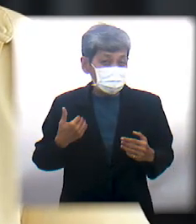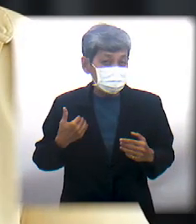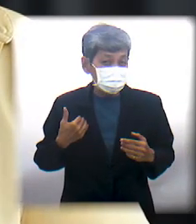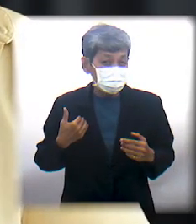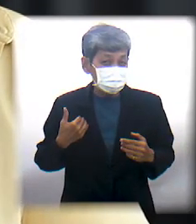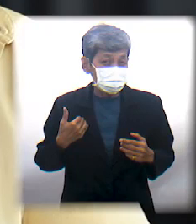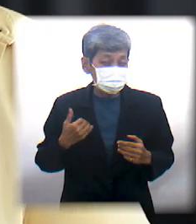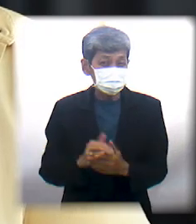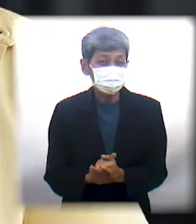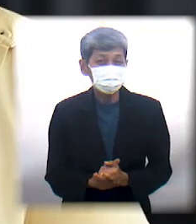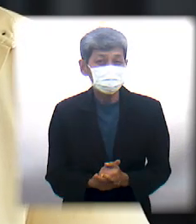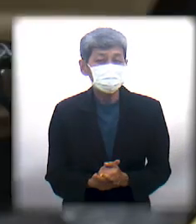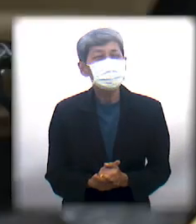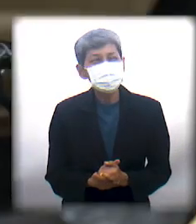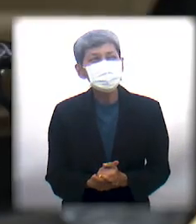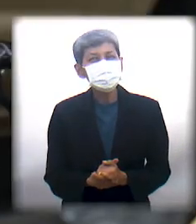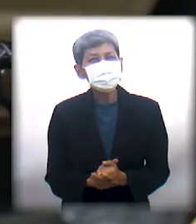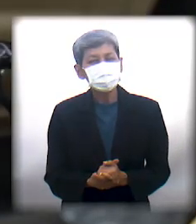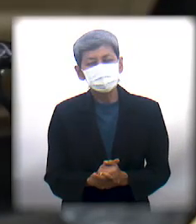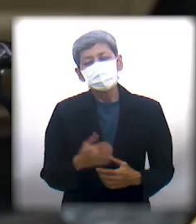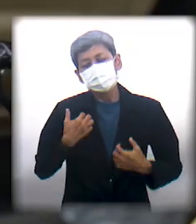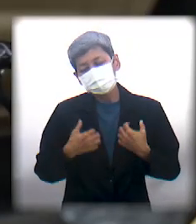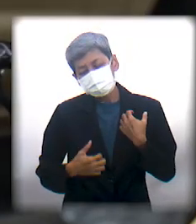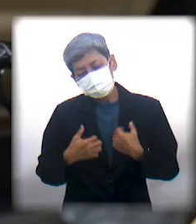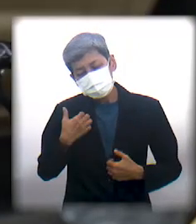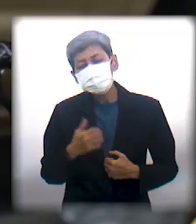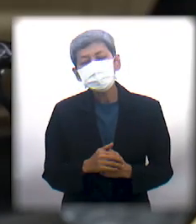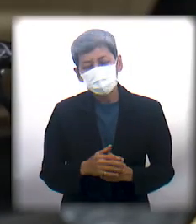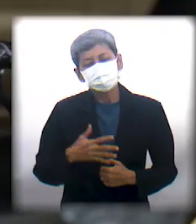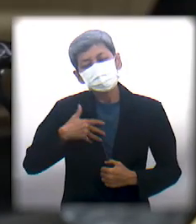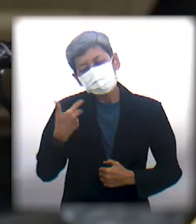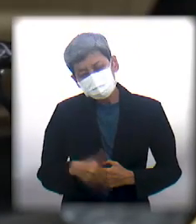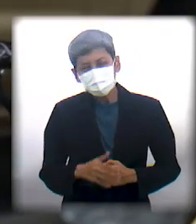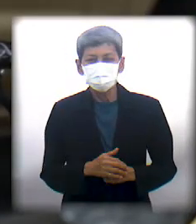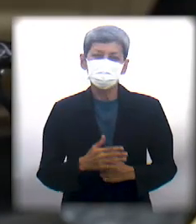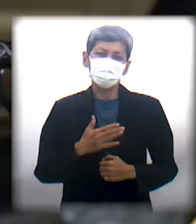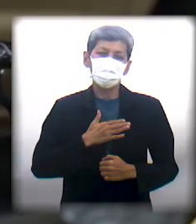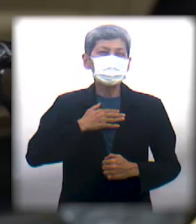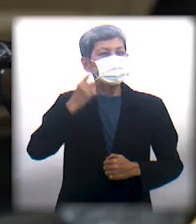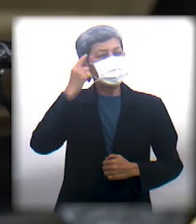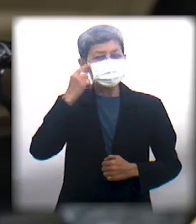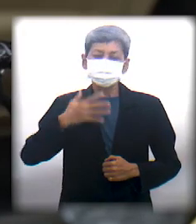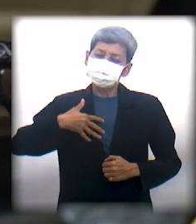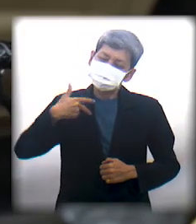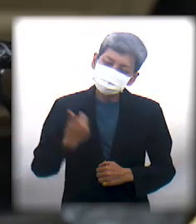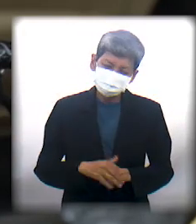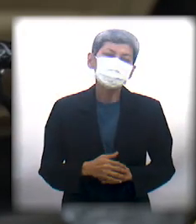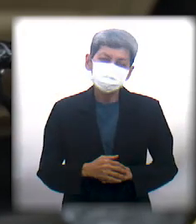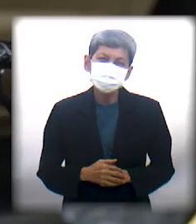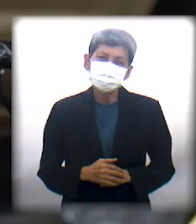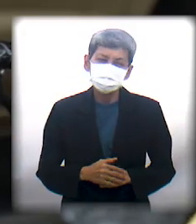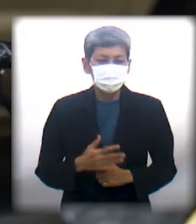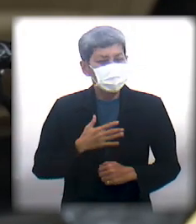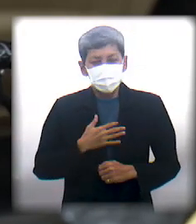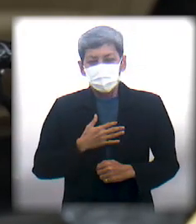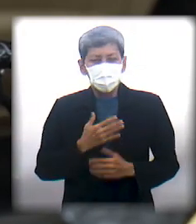กิดขึ้นตอนนั้นบ้างครับพี่ มีความทุกข์มันก็ท้อนะคิดตอนนั้นก็คิดว่าท้ออย่างเดียวแหละ